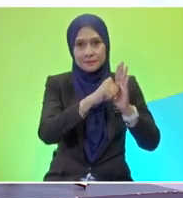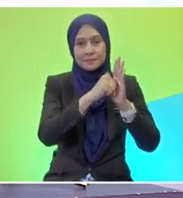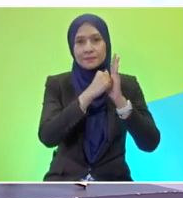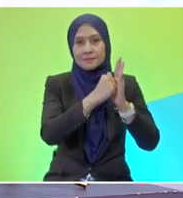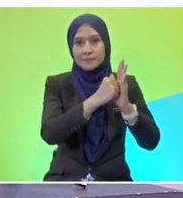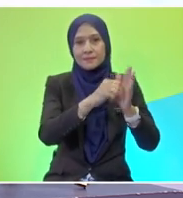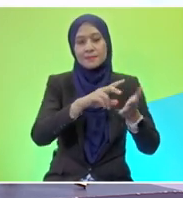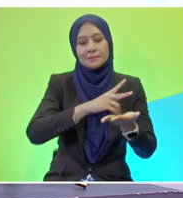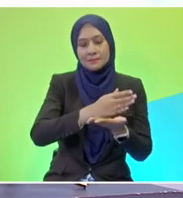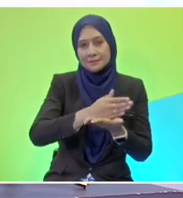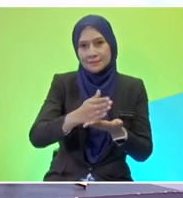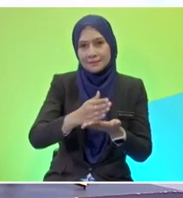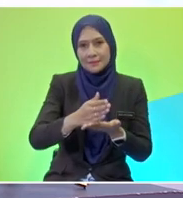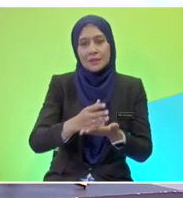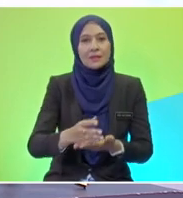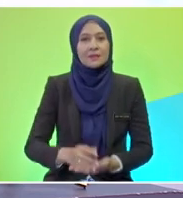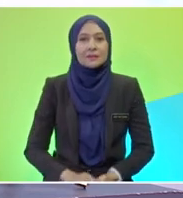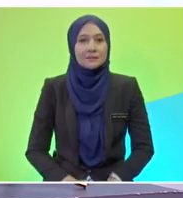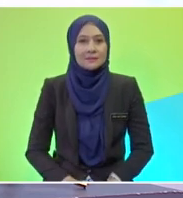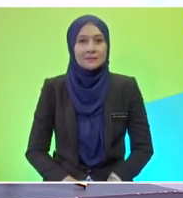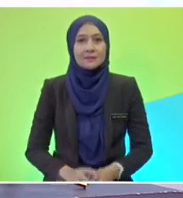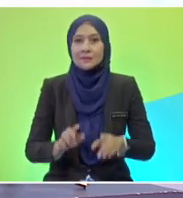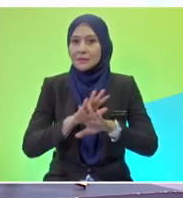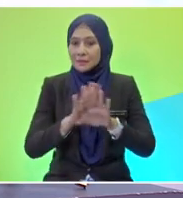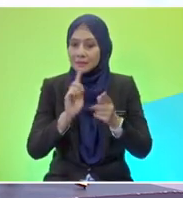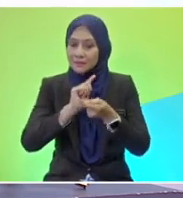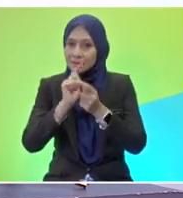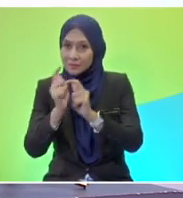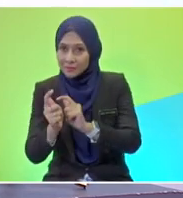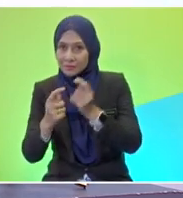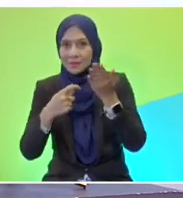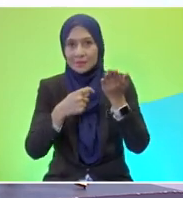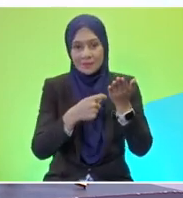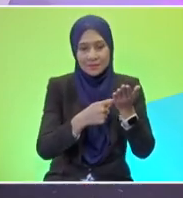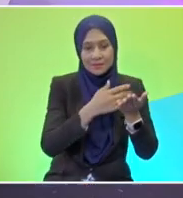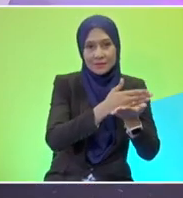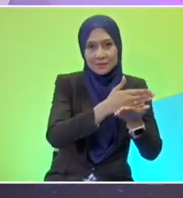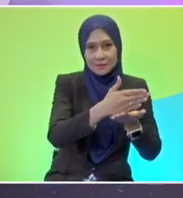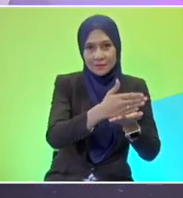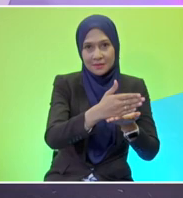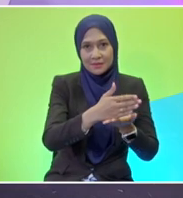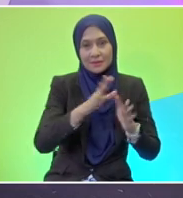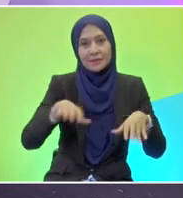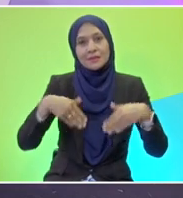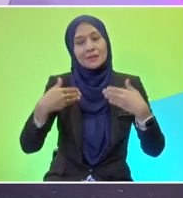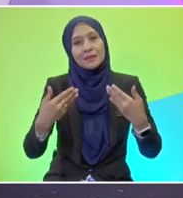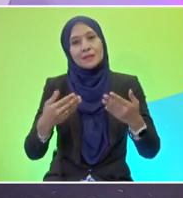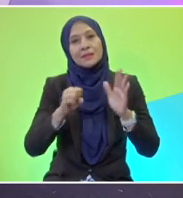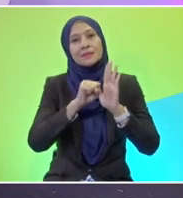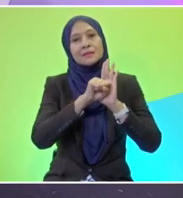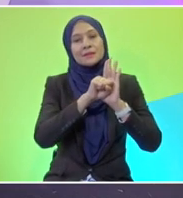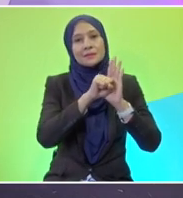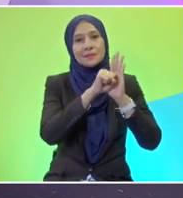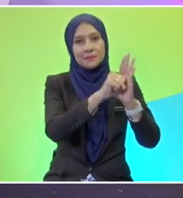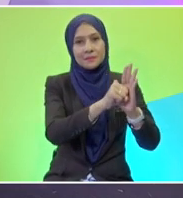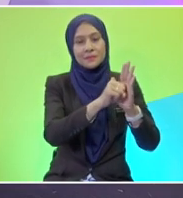pasti betul-betul. Jangan nanti kita tambah dah jadi operasi lain. Jadi kita kena kenal dulu bagaimana simbol tolak